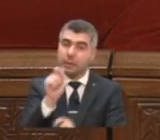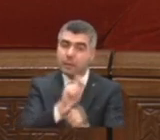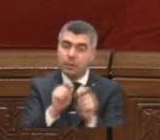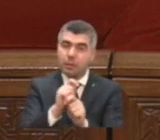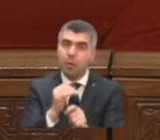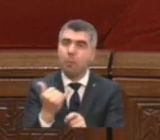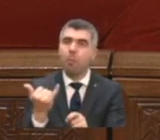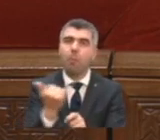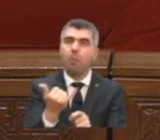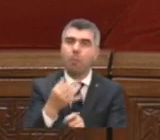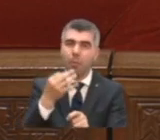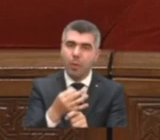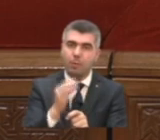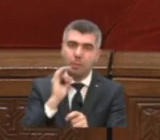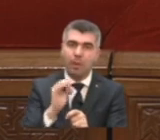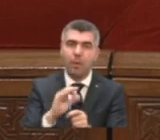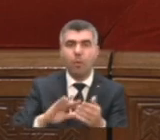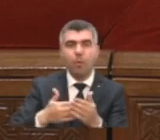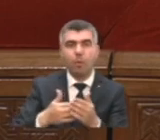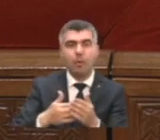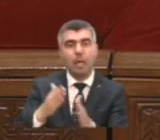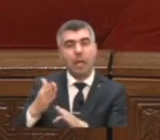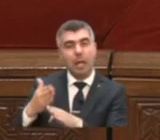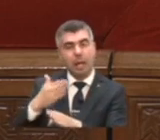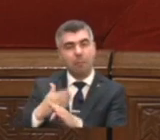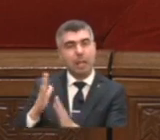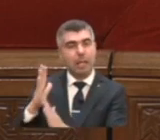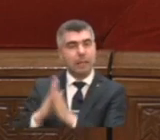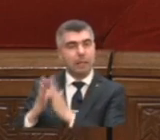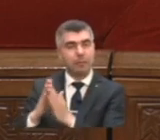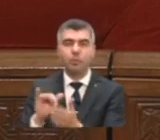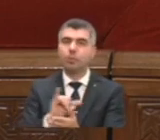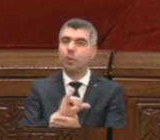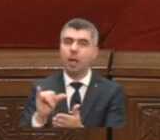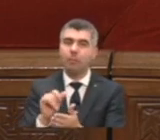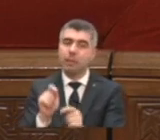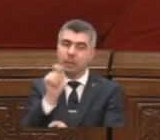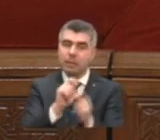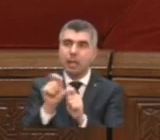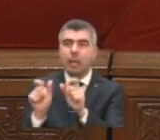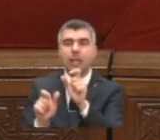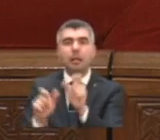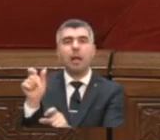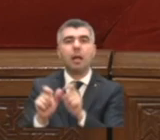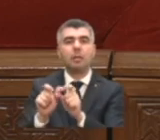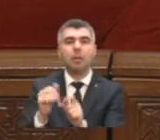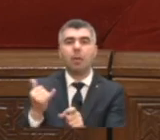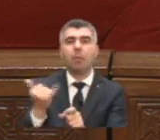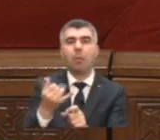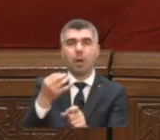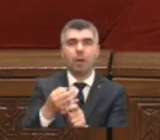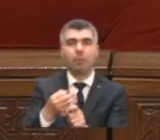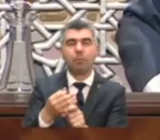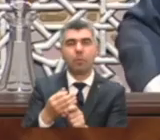دار اعاده الهيكله ما دارش بالمعايير السابقه، دار اعاده الهيكله اللي غادي تعطي الكهرباء للمواطنين ماشي فقط الدار الصحي.